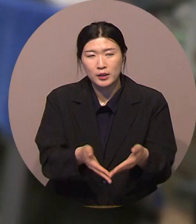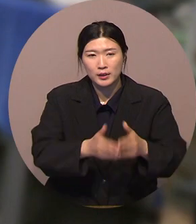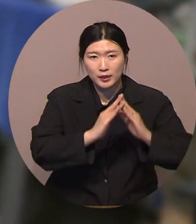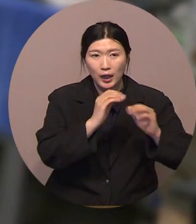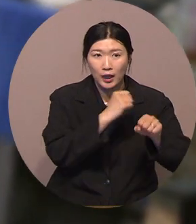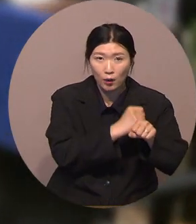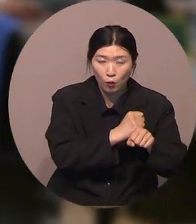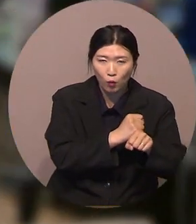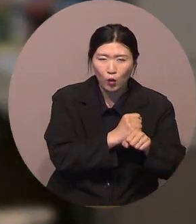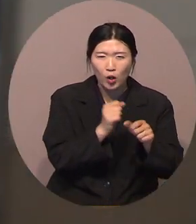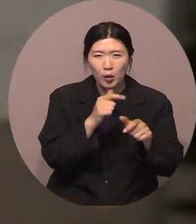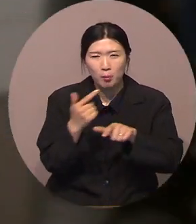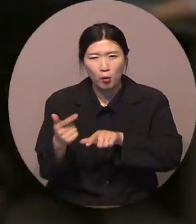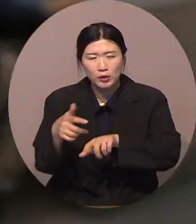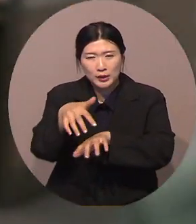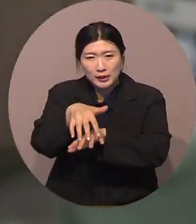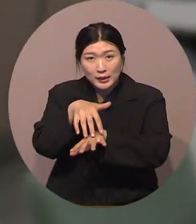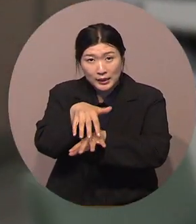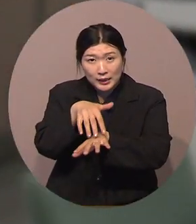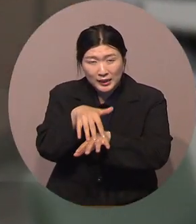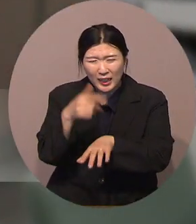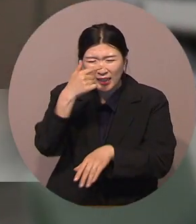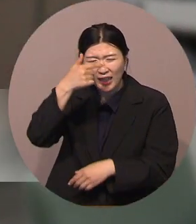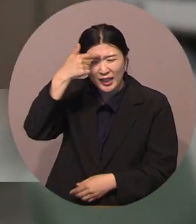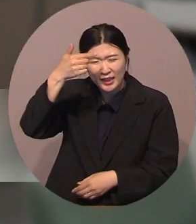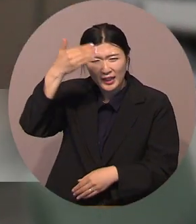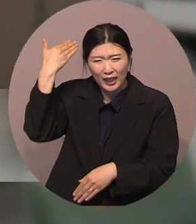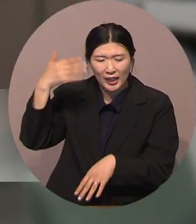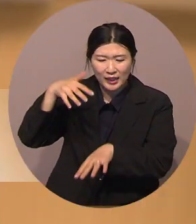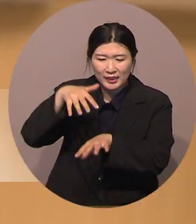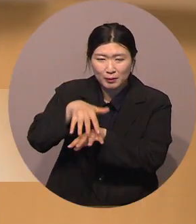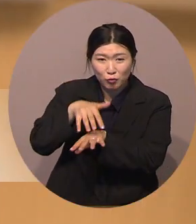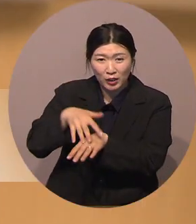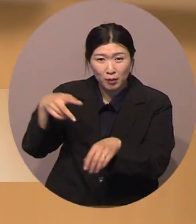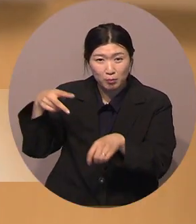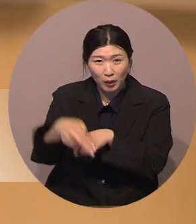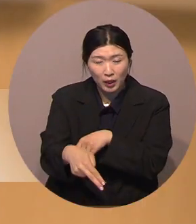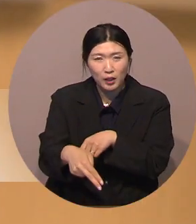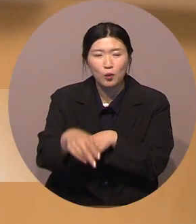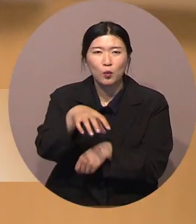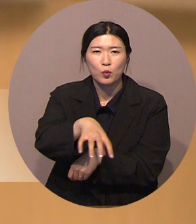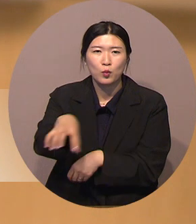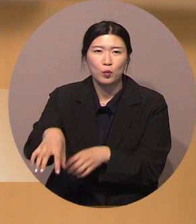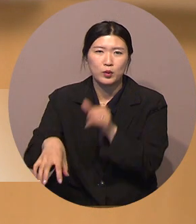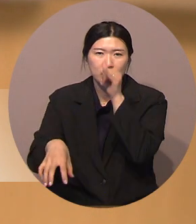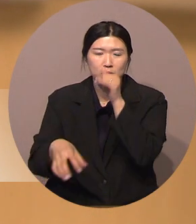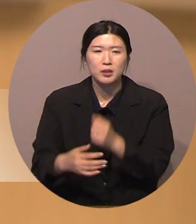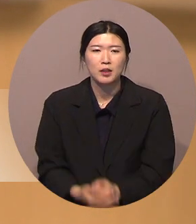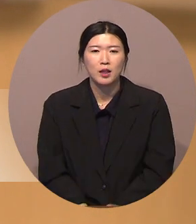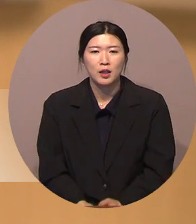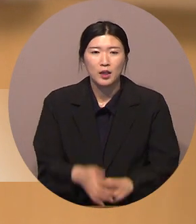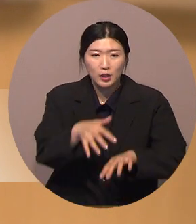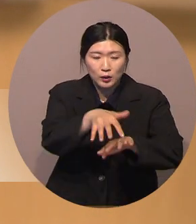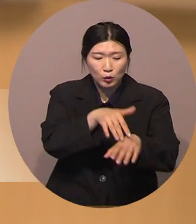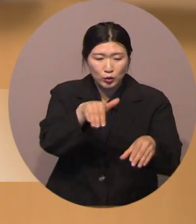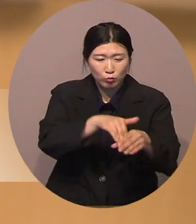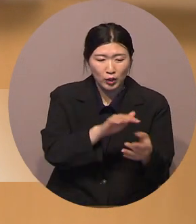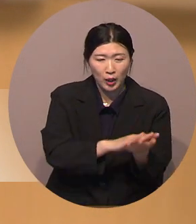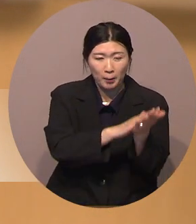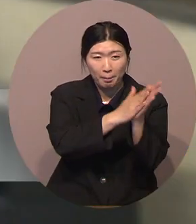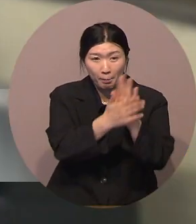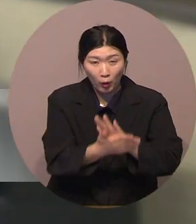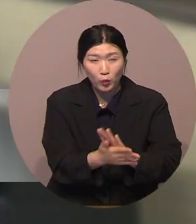15과 밥 단건 등 시대에 맞지 않는 관행을 없앤 곳도 있습니다 단순히 조직문화 개선을 독려하는데